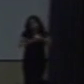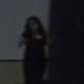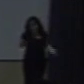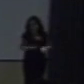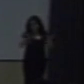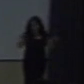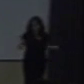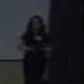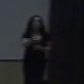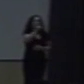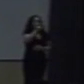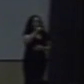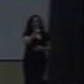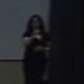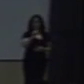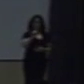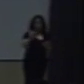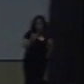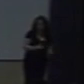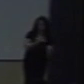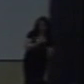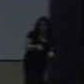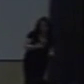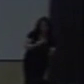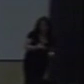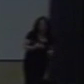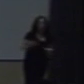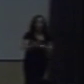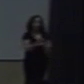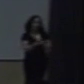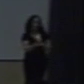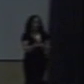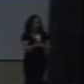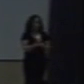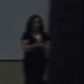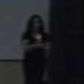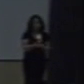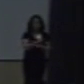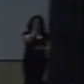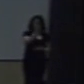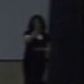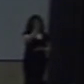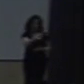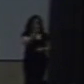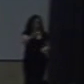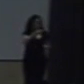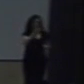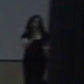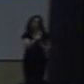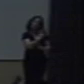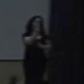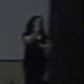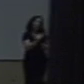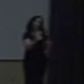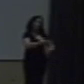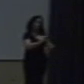el Twitter és tan guai i tots som tan honestos i ens creiem tant aquest món en què les